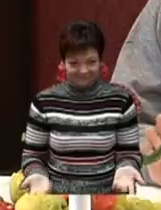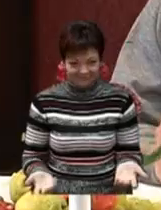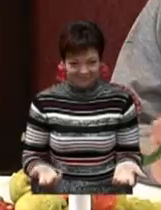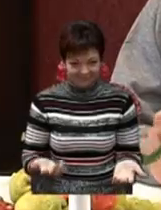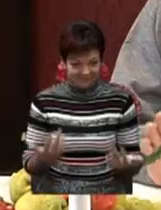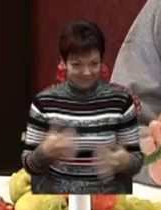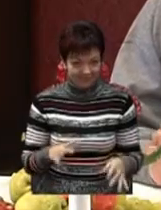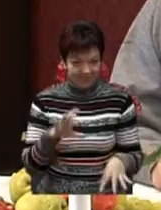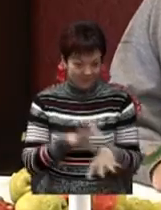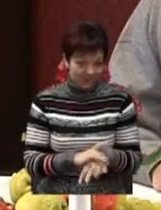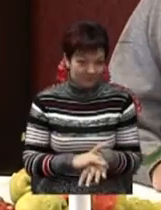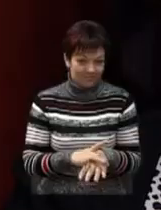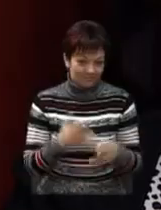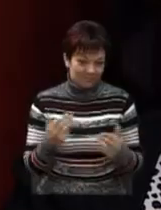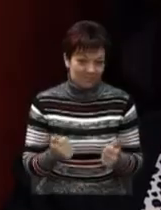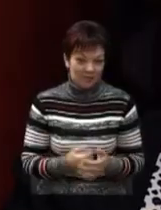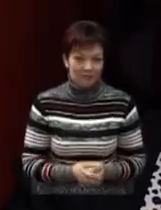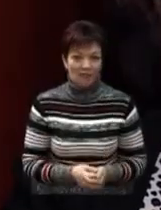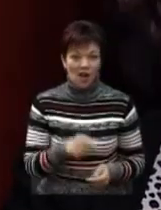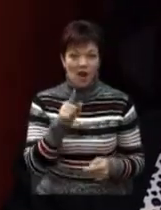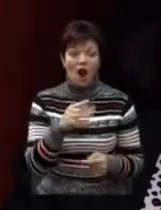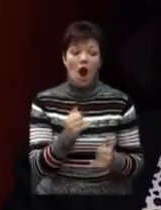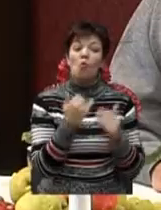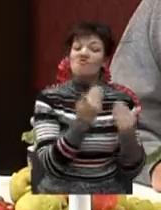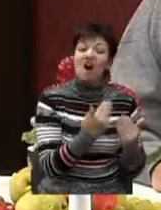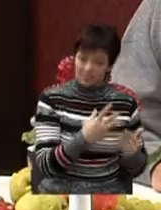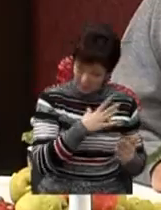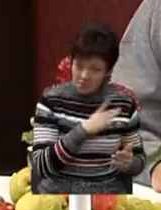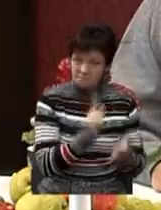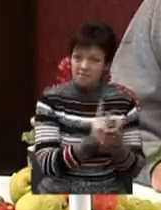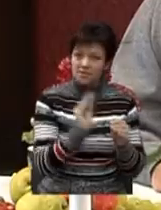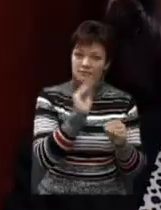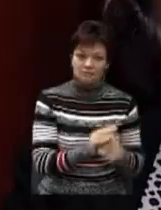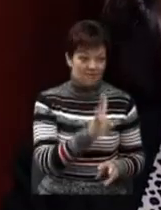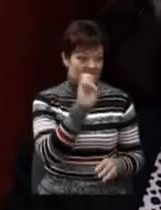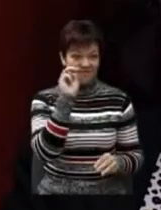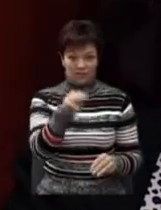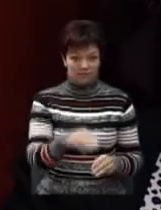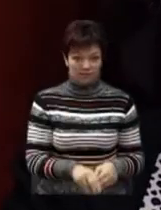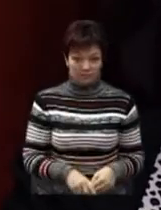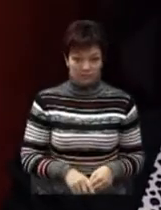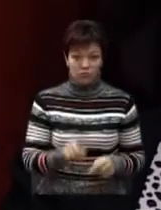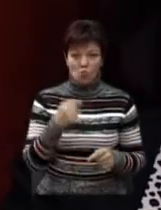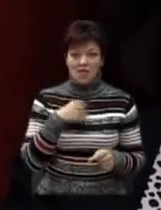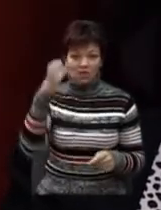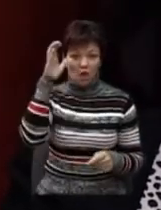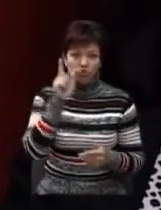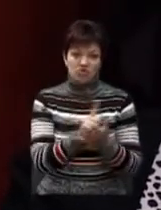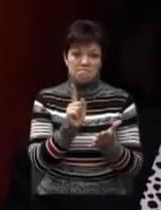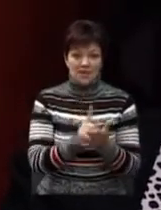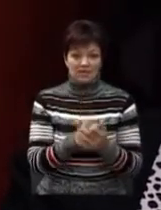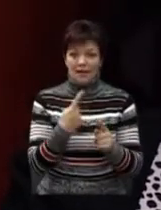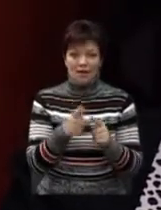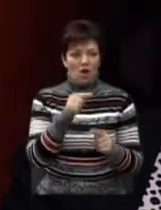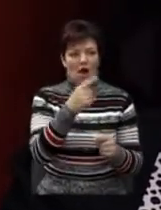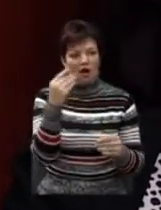получили. Давайте зафиксируем факт. У вас было повышение пенсии? Нет. Вообще не повысили? Ну, у меня научная пенсия. И поэтому решили, наверное,